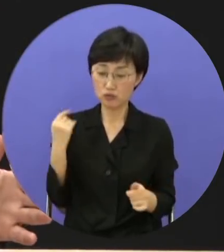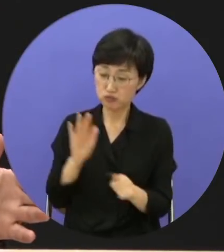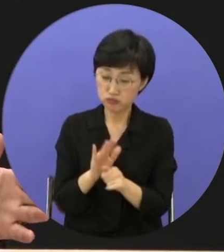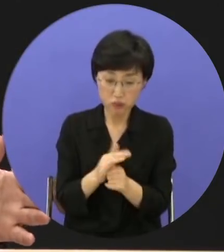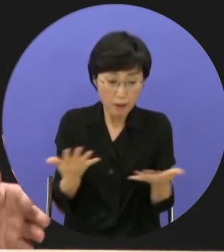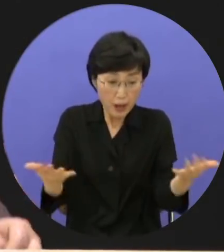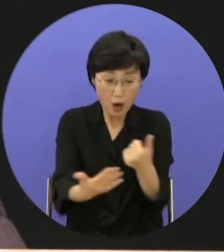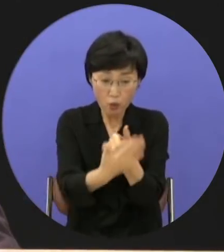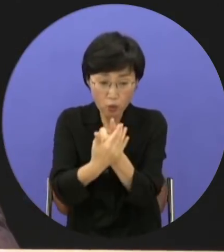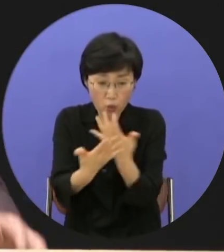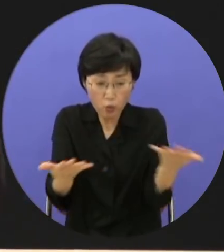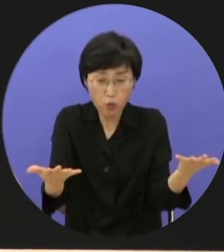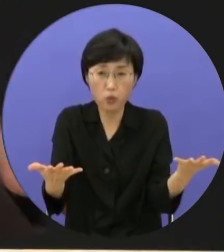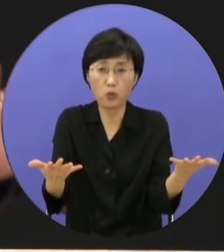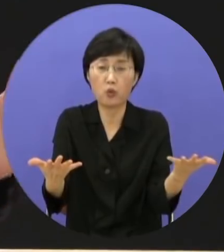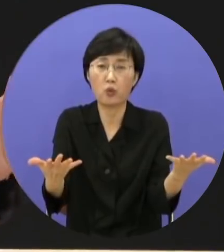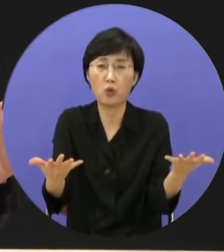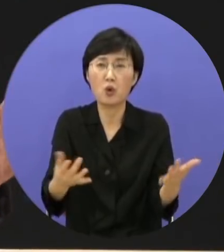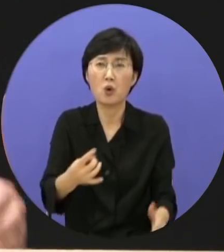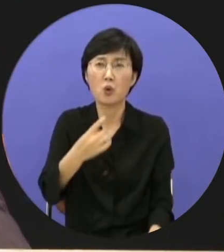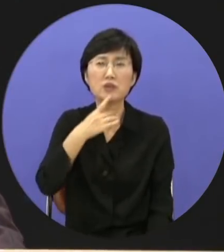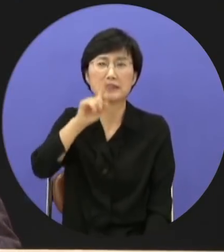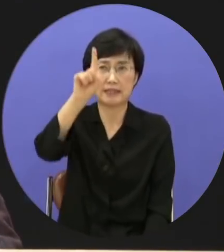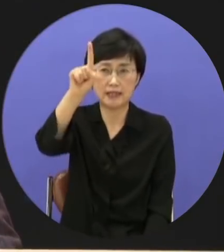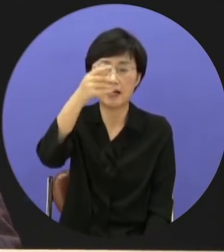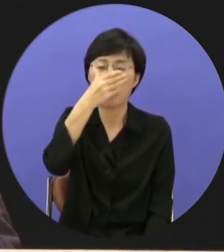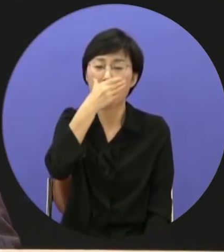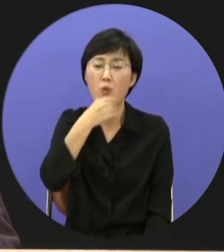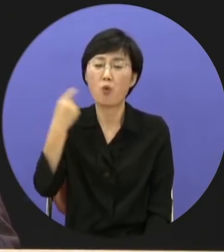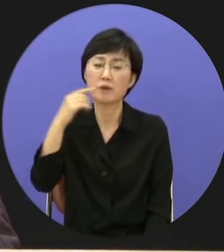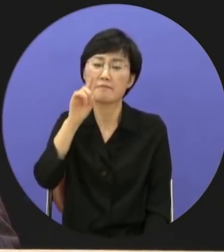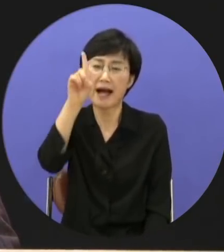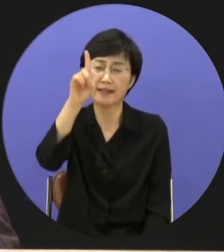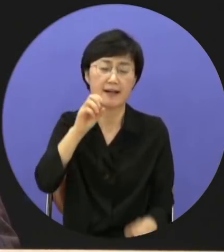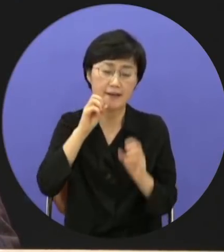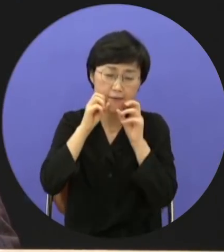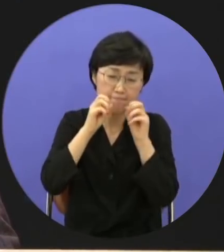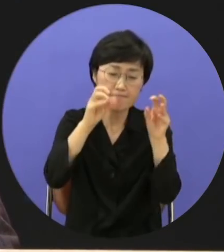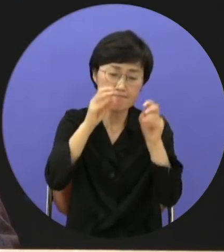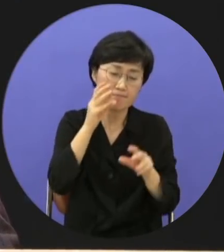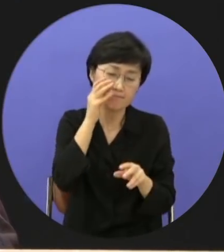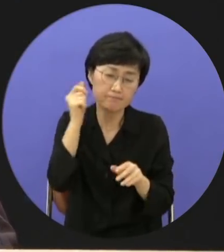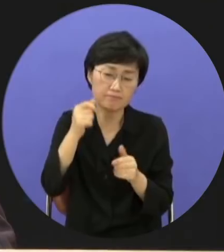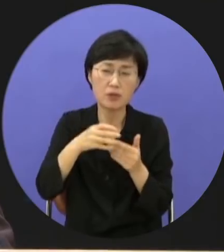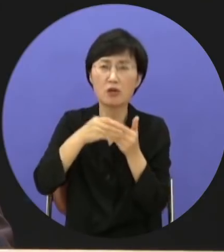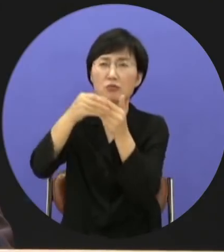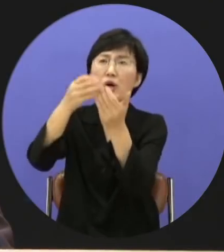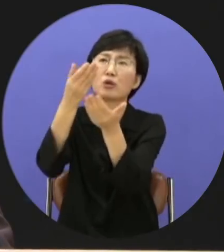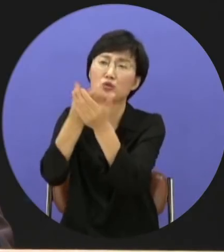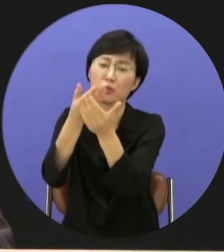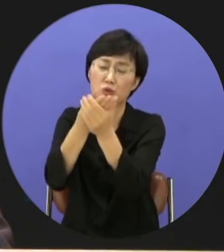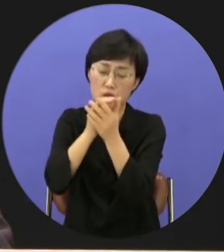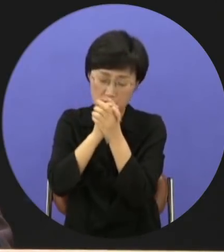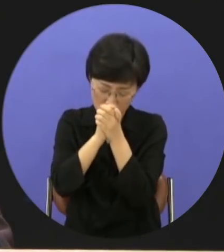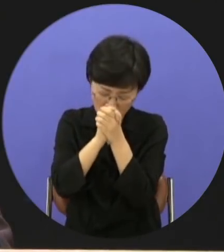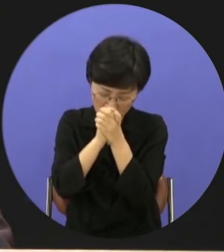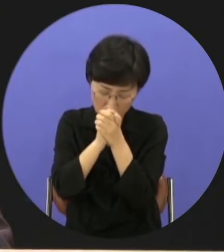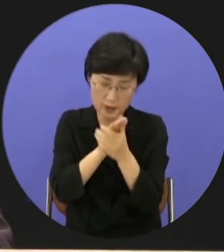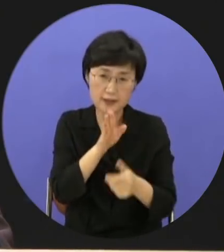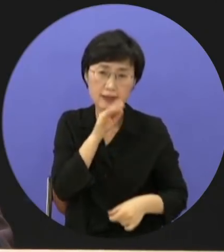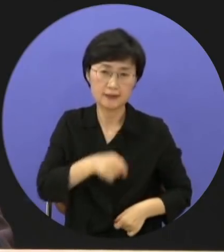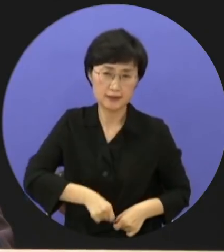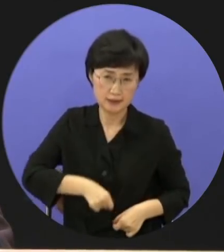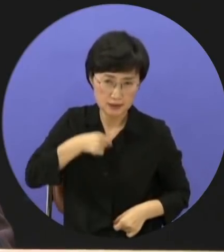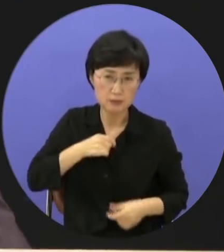없습니다. I have no background to rely on. 오직 복음 전하도록 인도해 주십시오. Lead me so I proclaim only gospel. 진짜입니다.